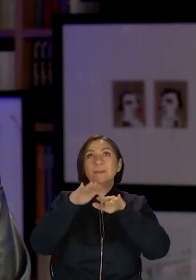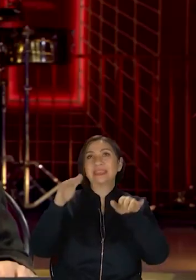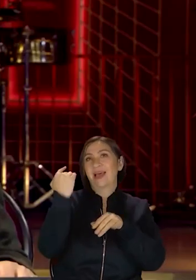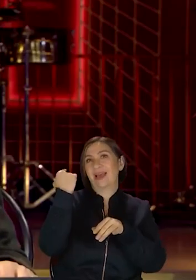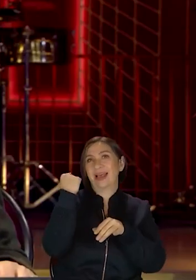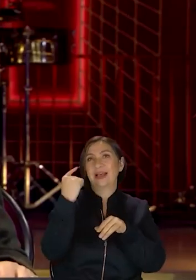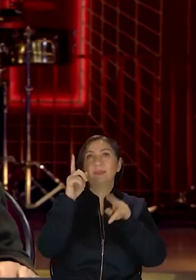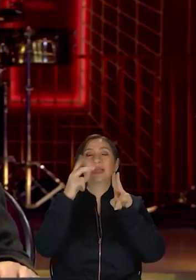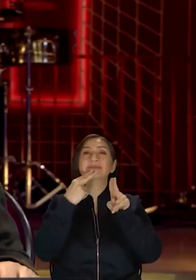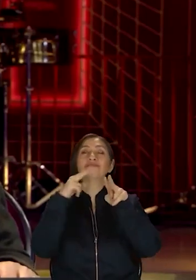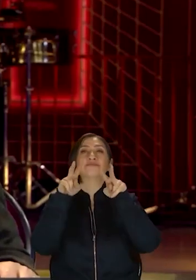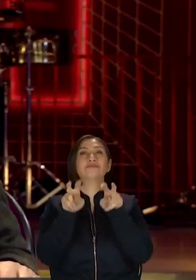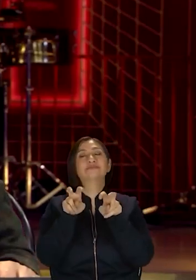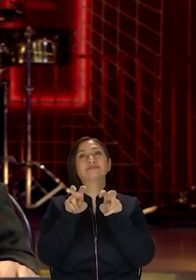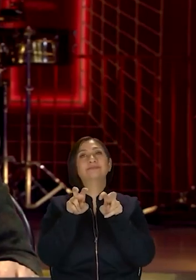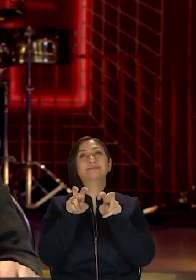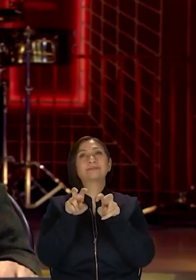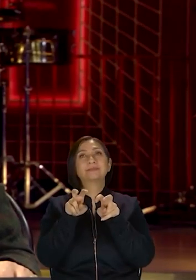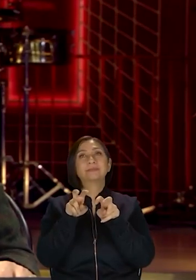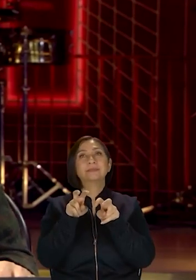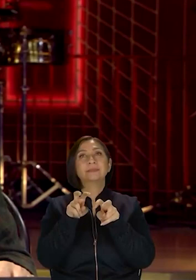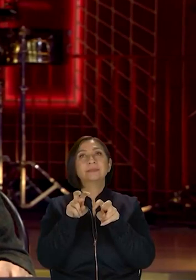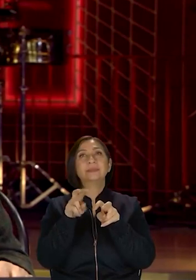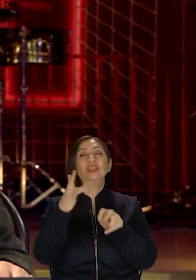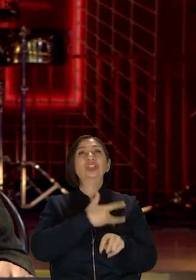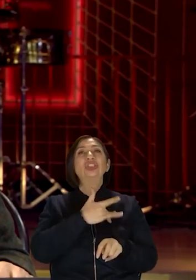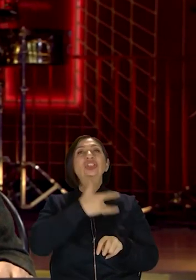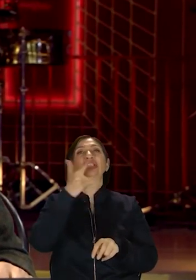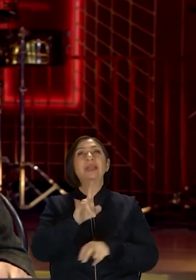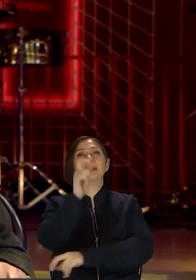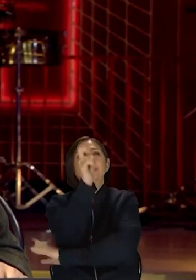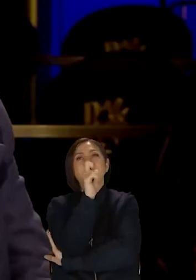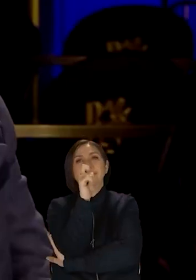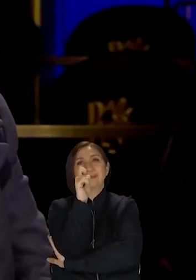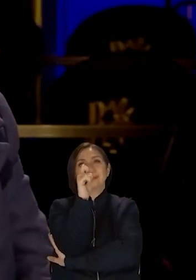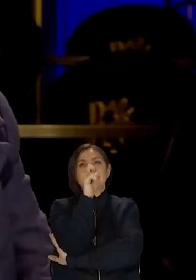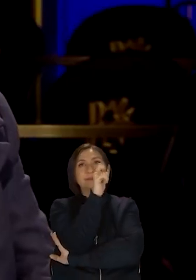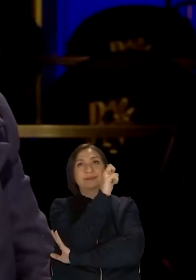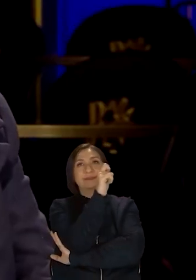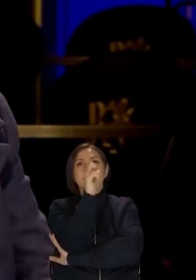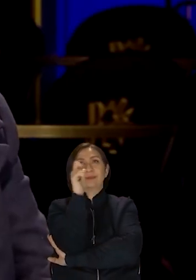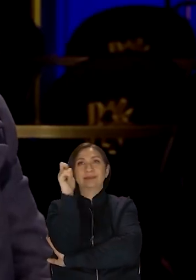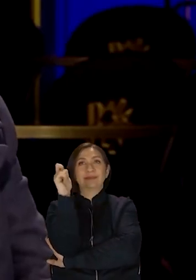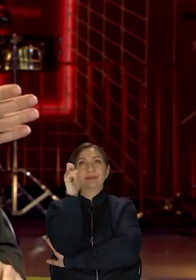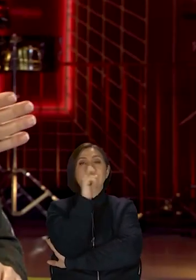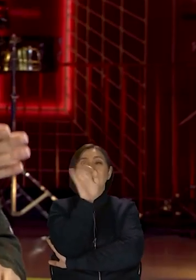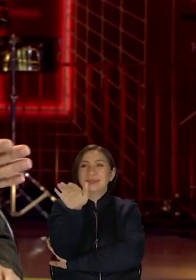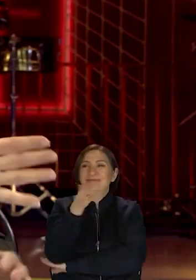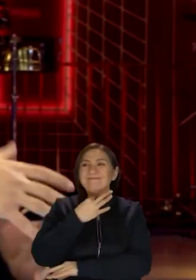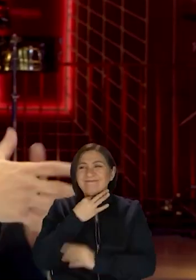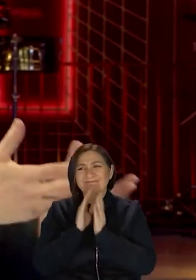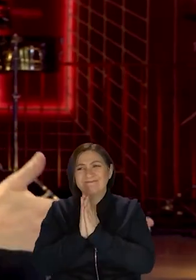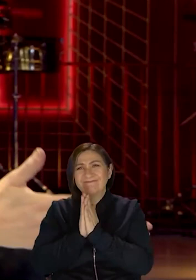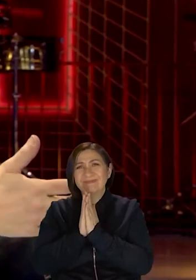masada oturmuş bir hanımefendi. Açmış şeyini. Canlı video. Canlı. Evet. Çekiyor. Çekiyor. Dedim ki